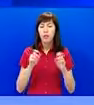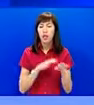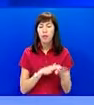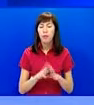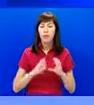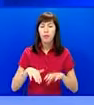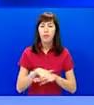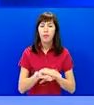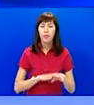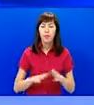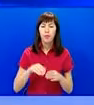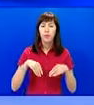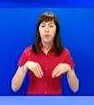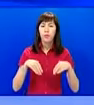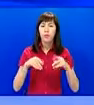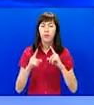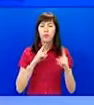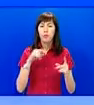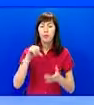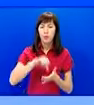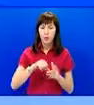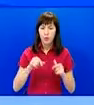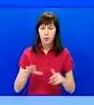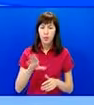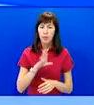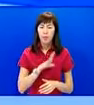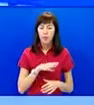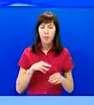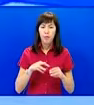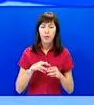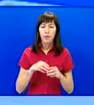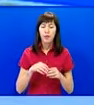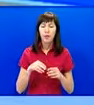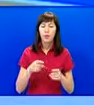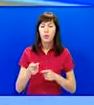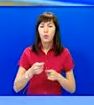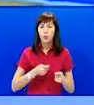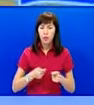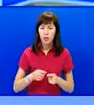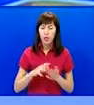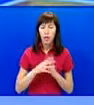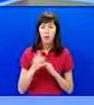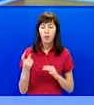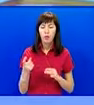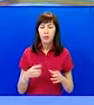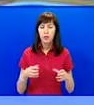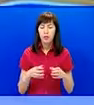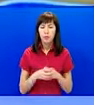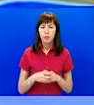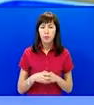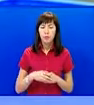прошел международный полевой семинар. Участие здесь приняли менеджеры, а также руководители сельскохозяйственных